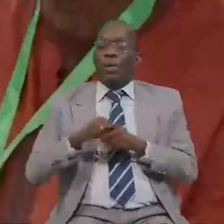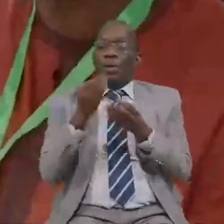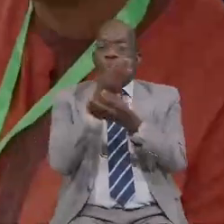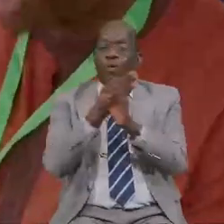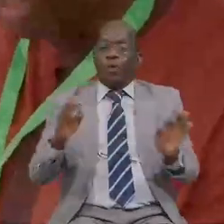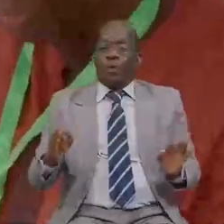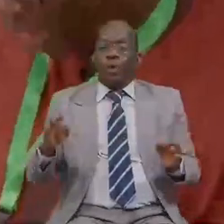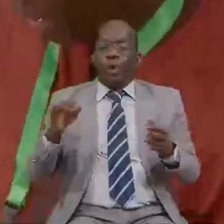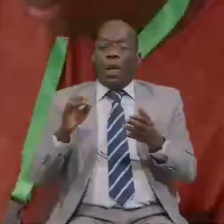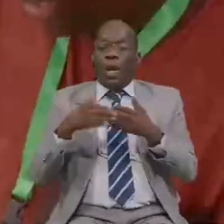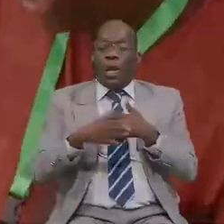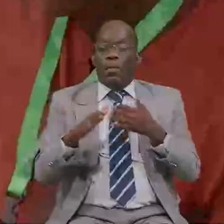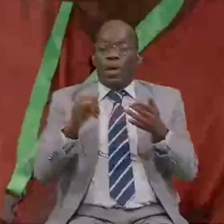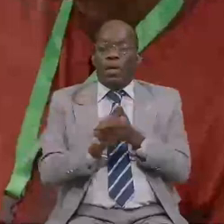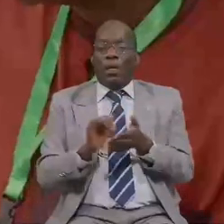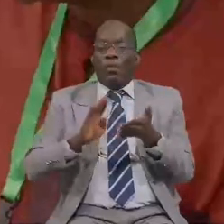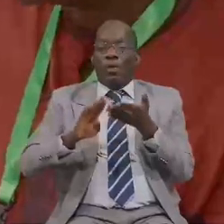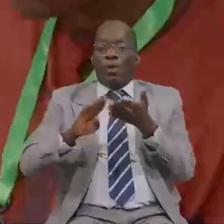après ce pardon.